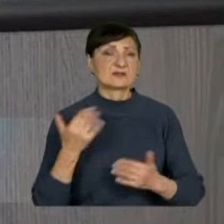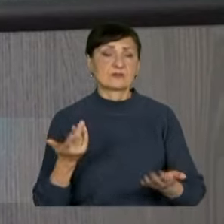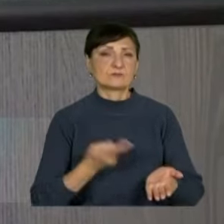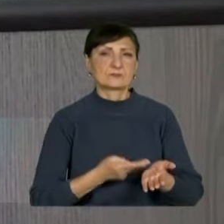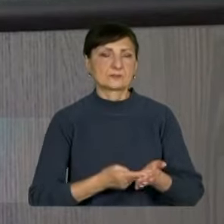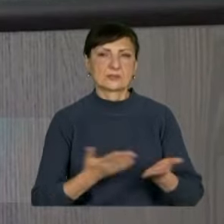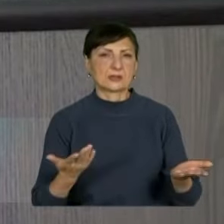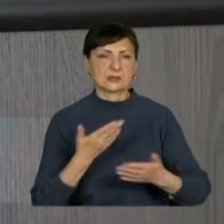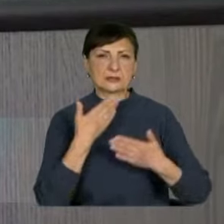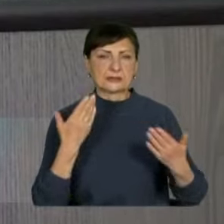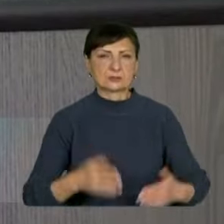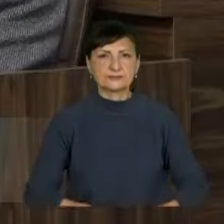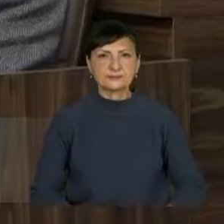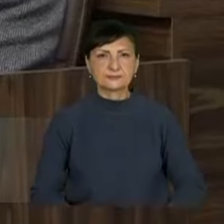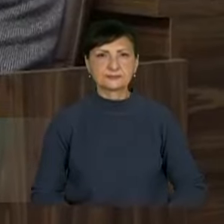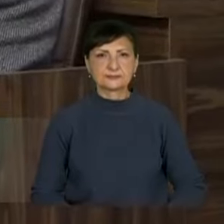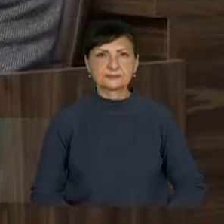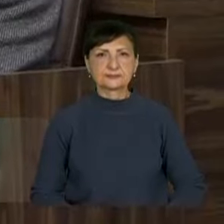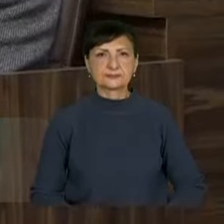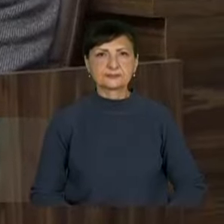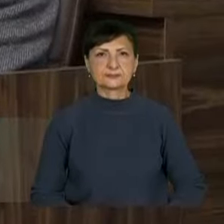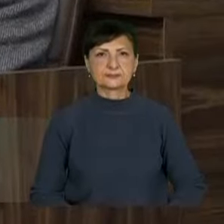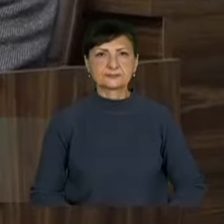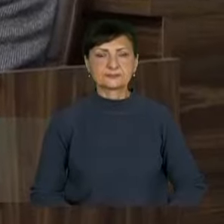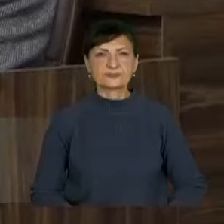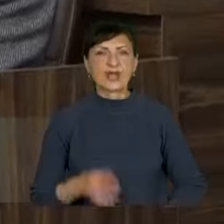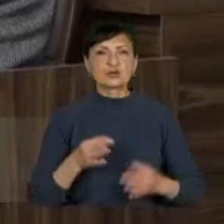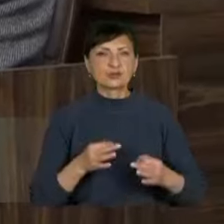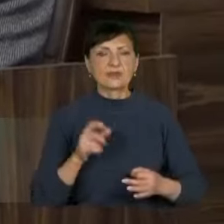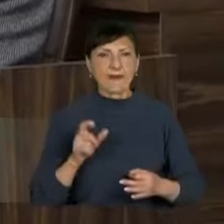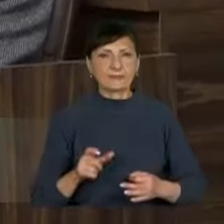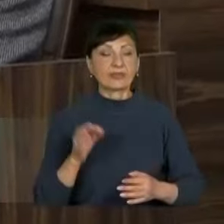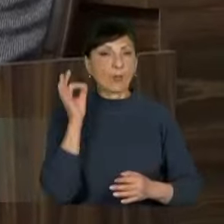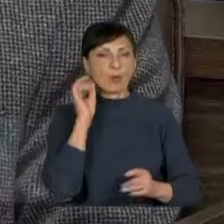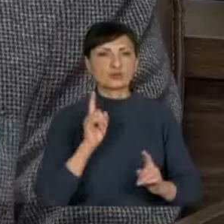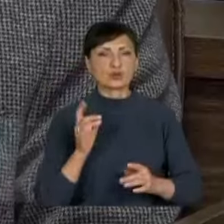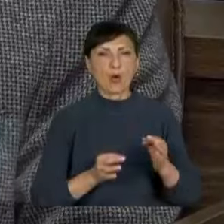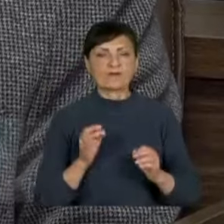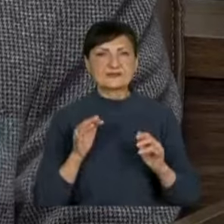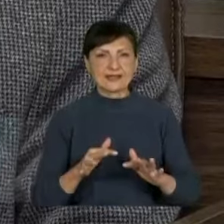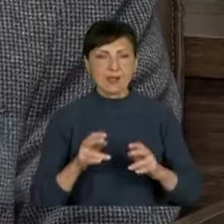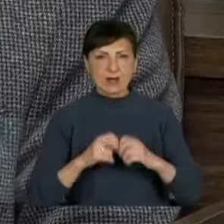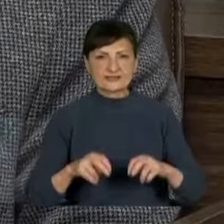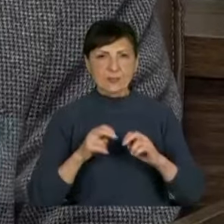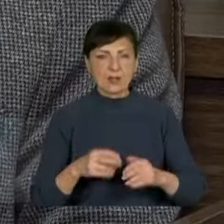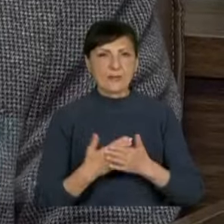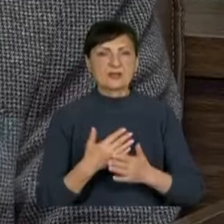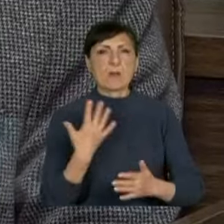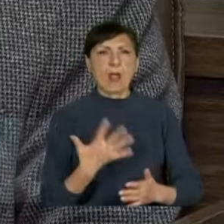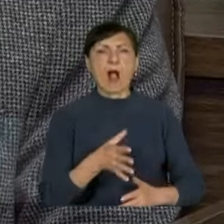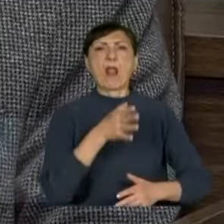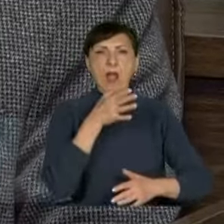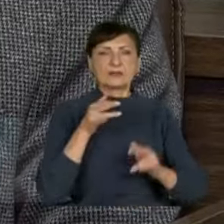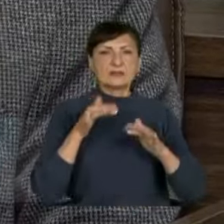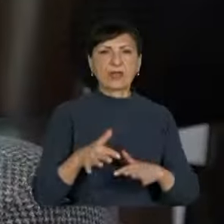события уголовных правонарушений. Судья Бакирбаев напомнил, что уголовное дело рассматривалось почти 5 лет. По